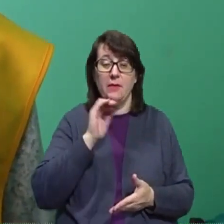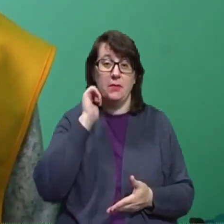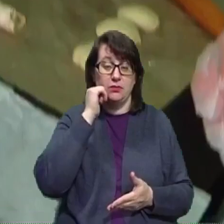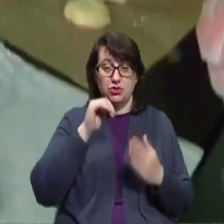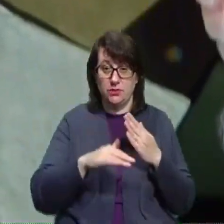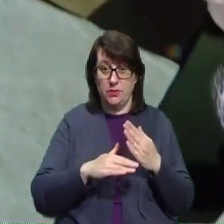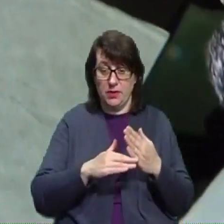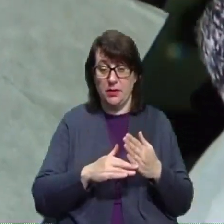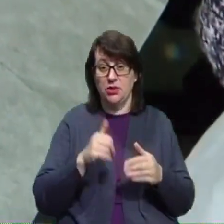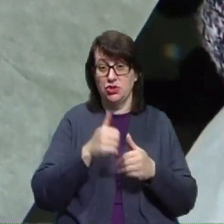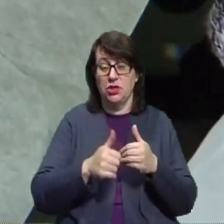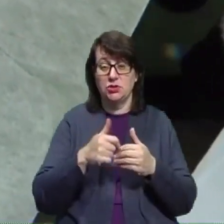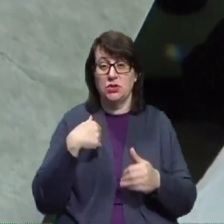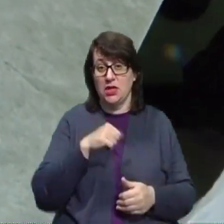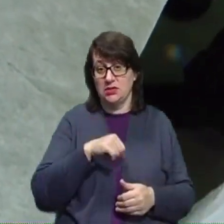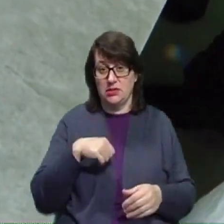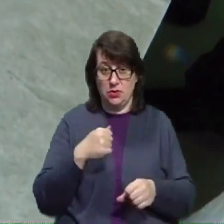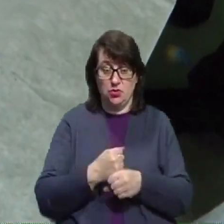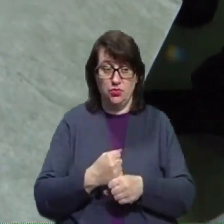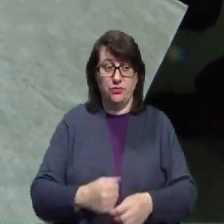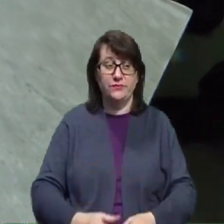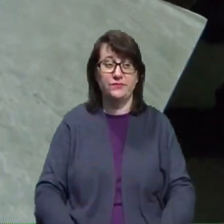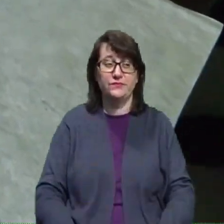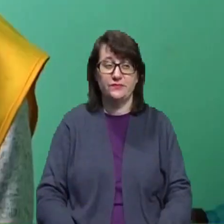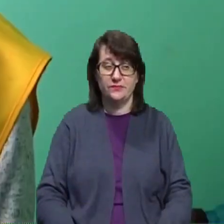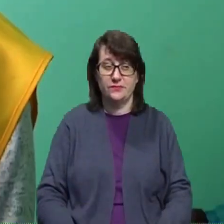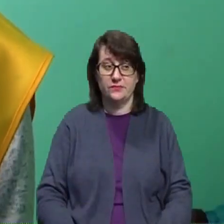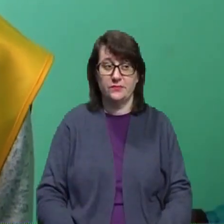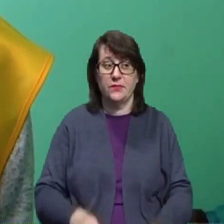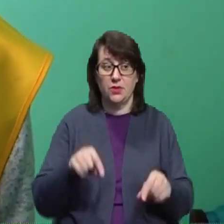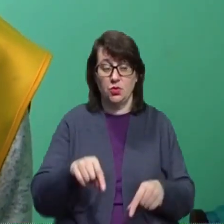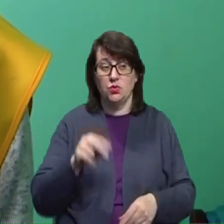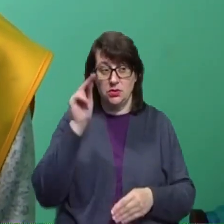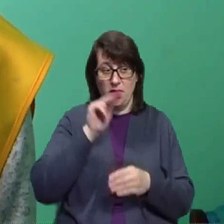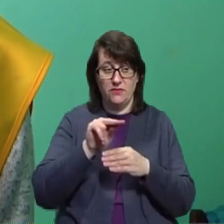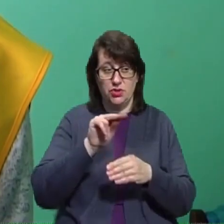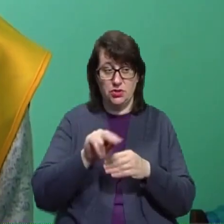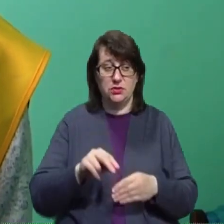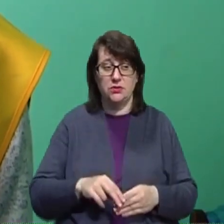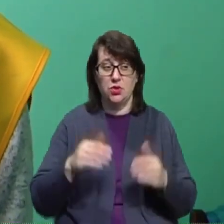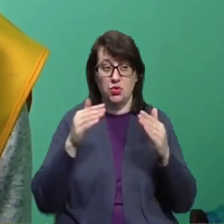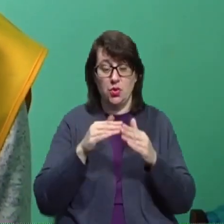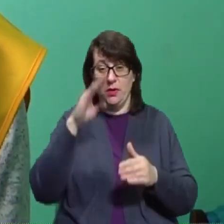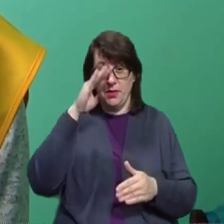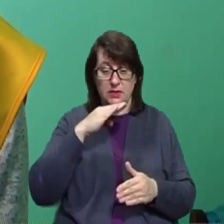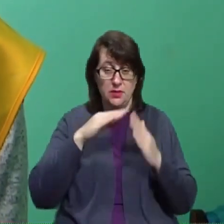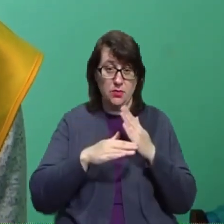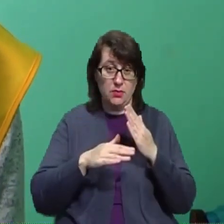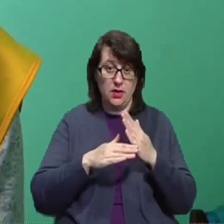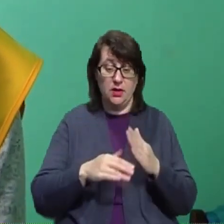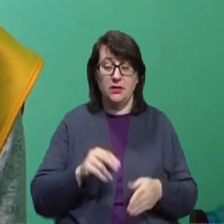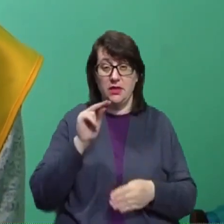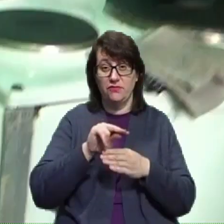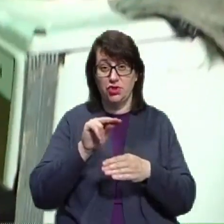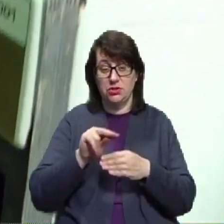А часто я сама ловлю таке. Та тут навчилась. Та й вдома батьки допомагали навчитися